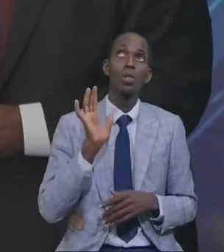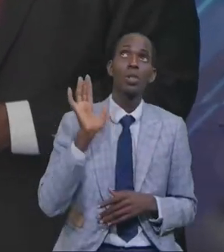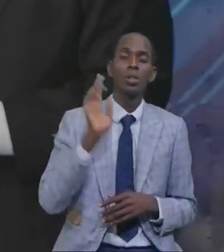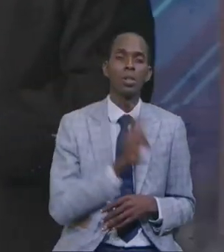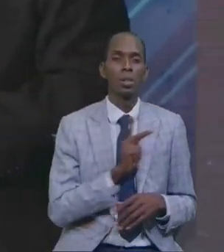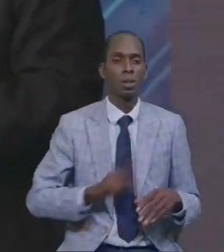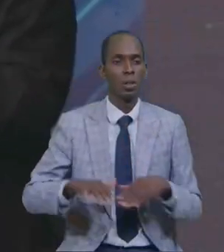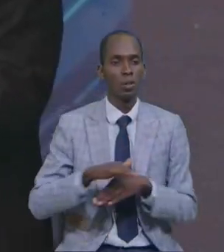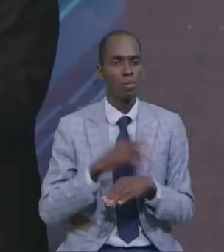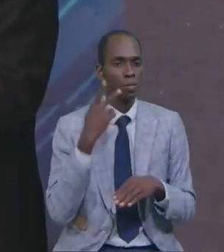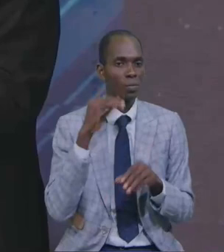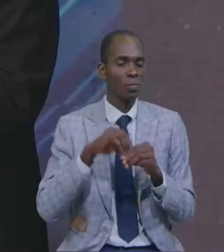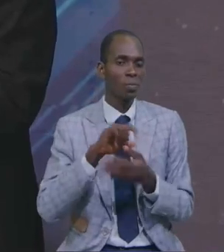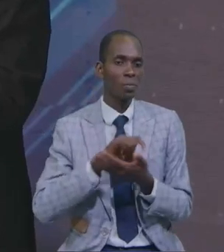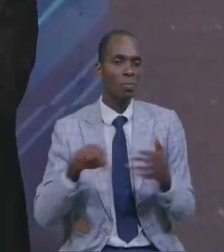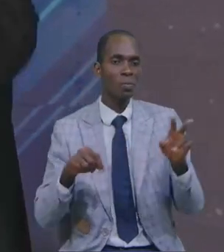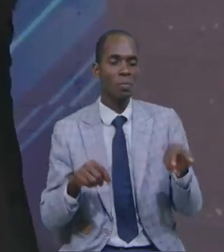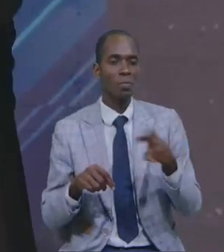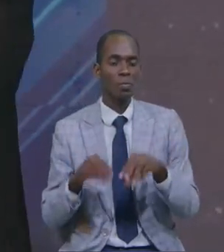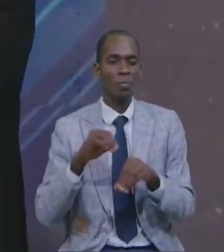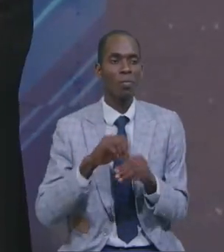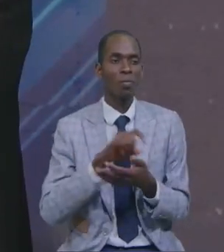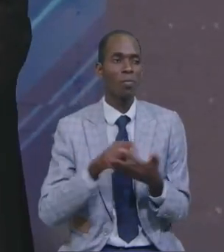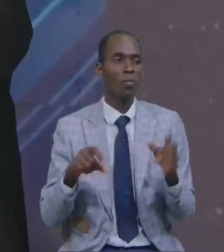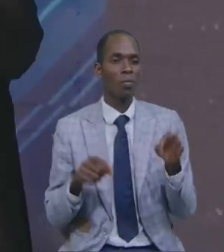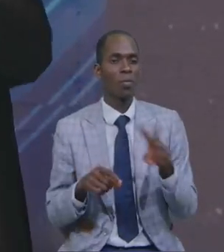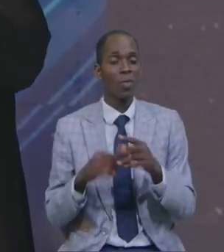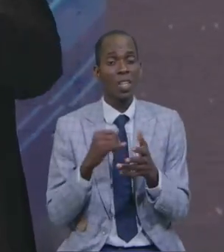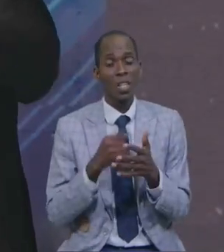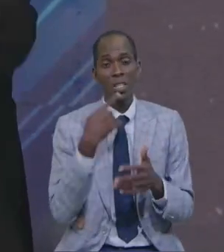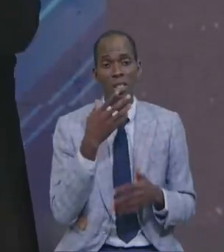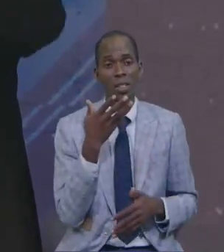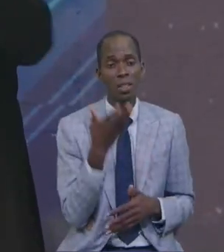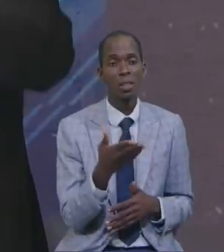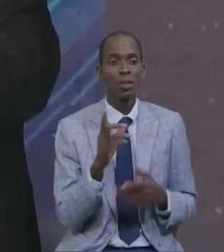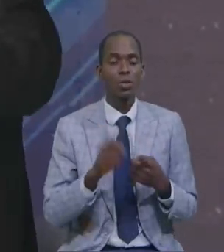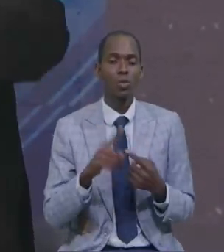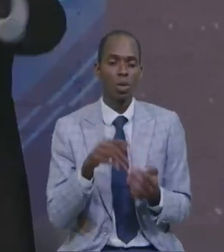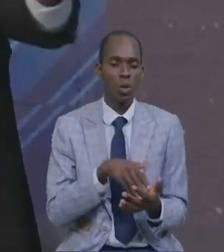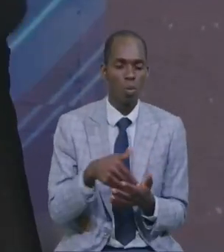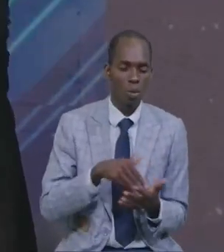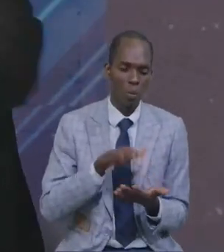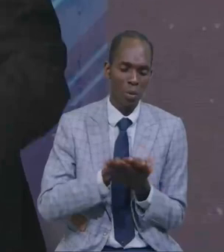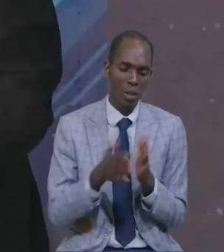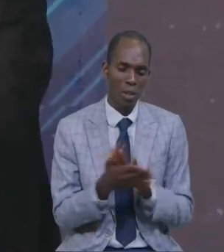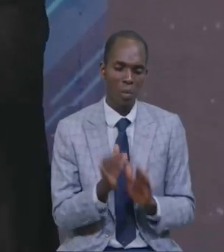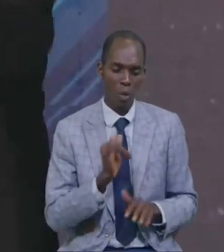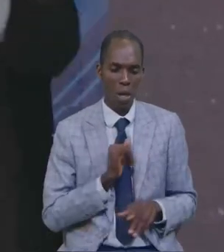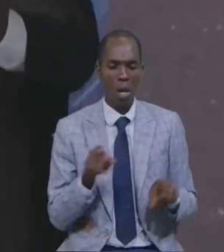faibles. » Afin de gagner les faibles, je ne les renvoie pas. Je ne dis pas non, non, on n'a pas besoin de